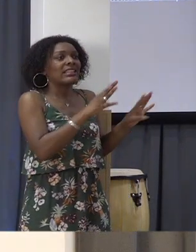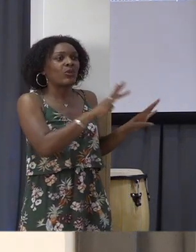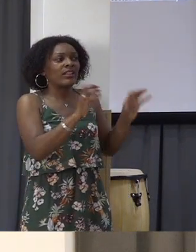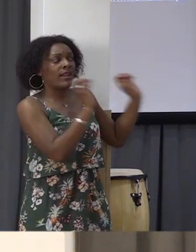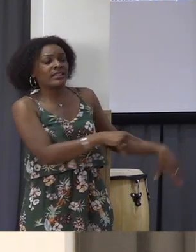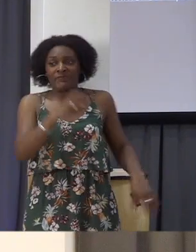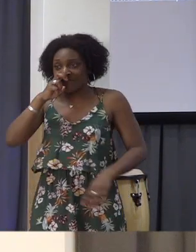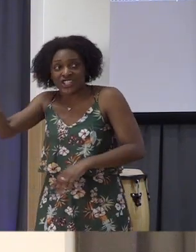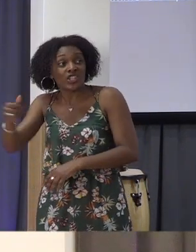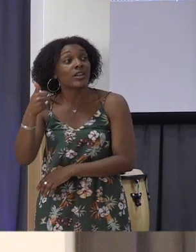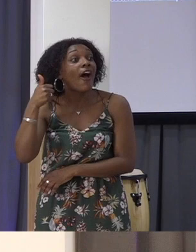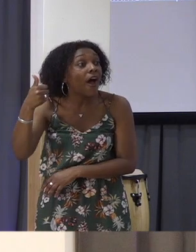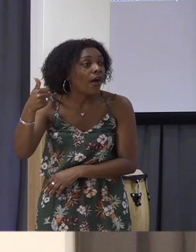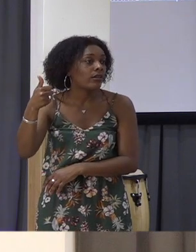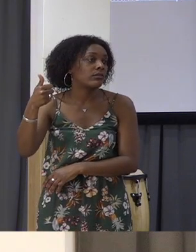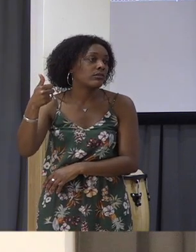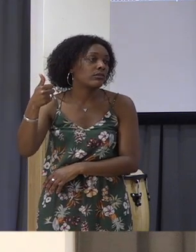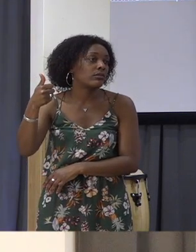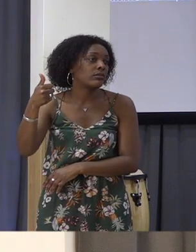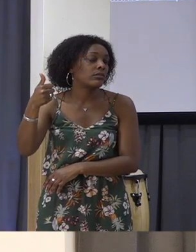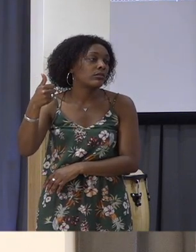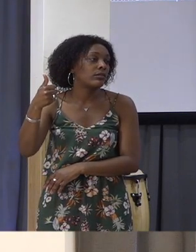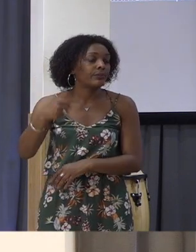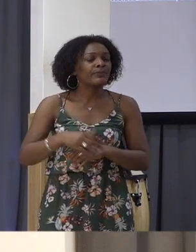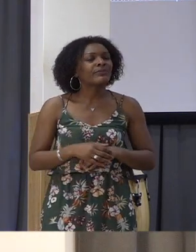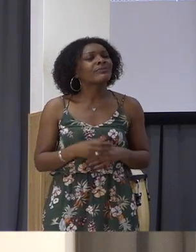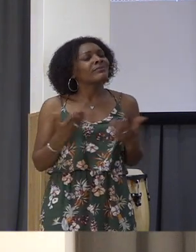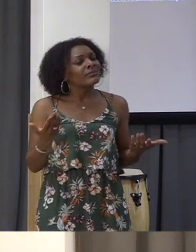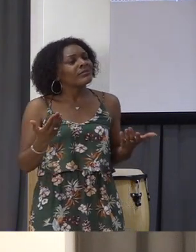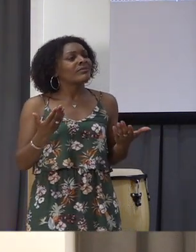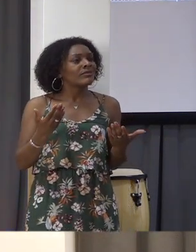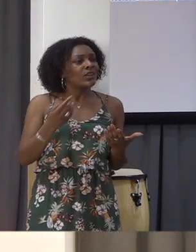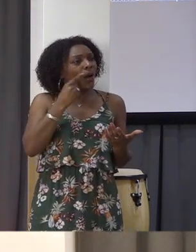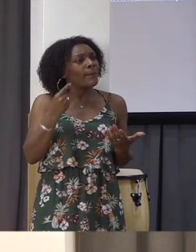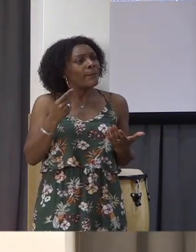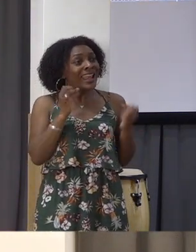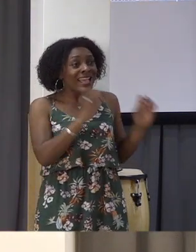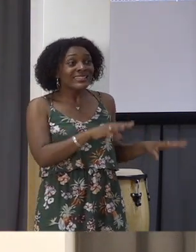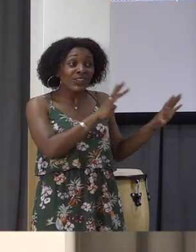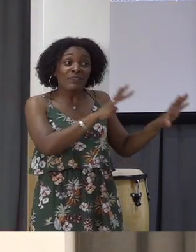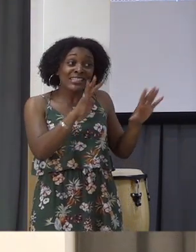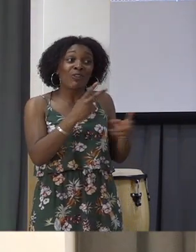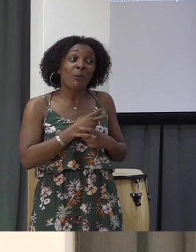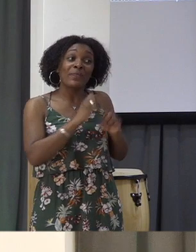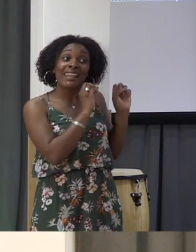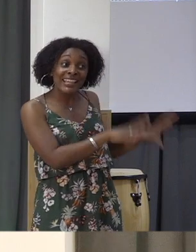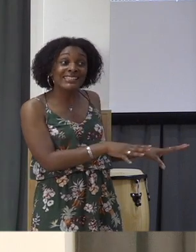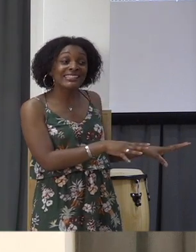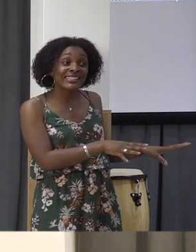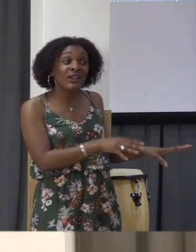La troisième chose que je note ici, c'est qu'effectivement, le maître a laissé les 99 brebis